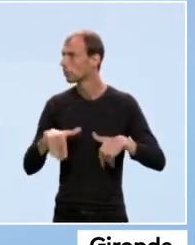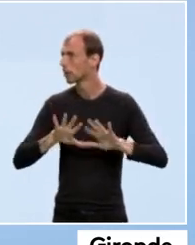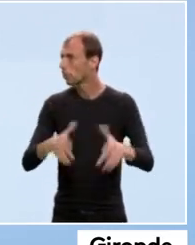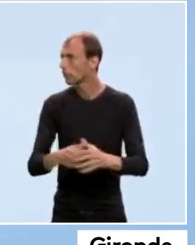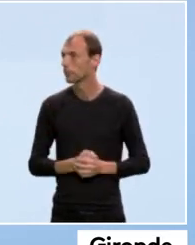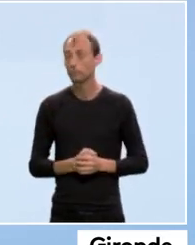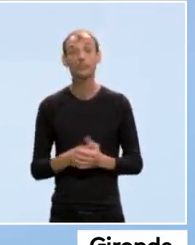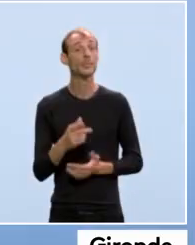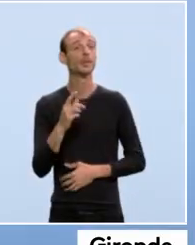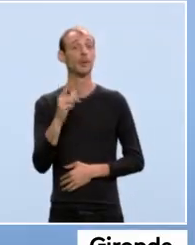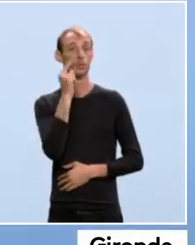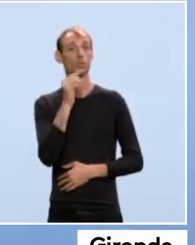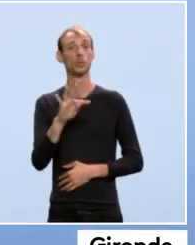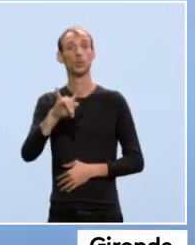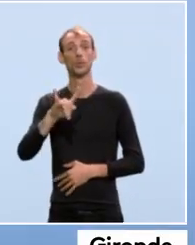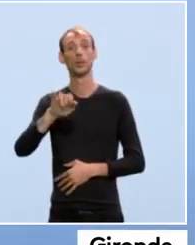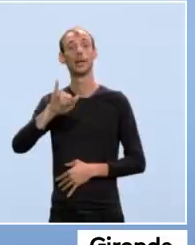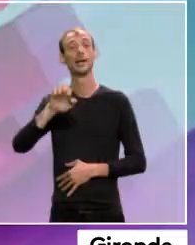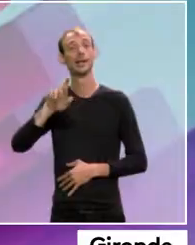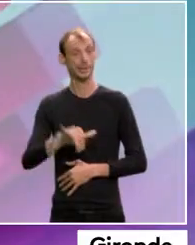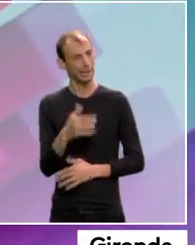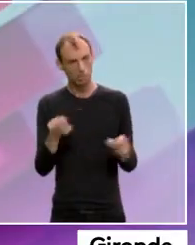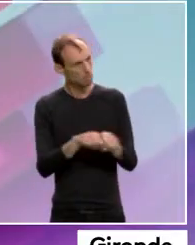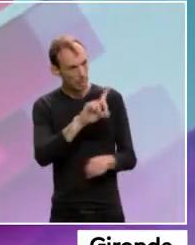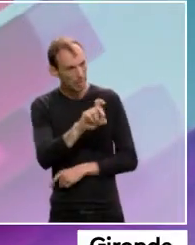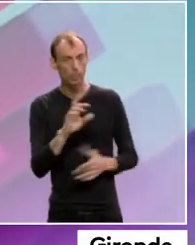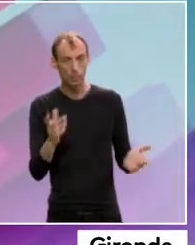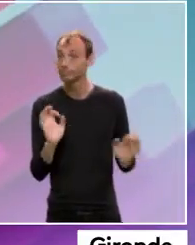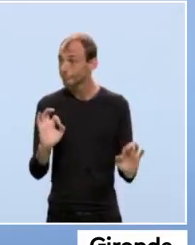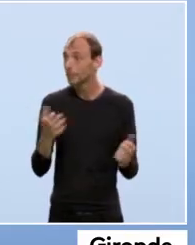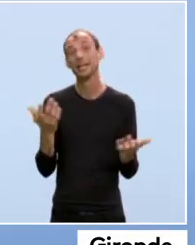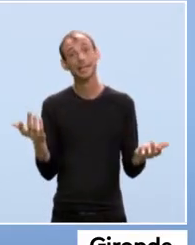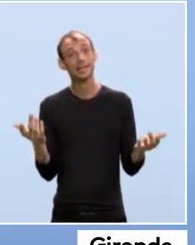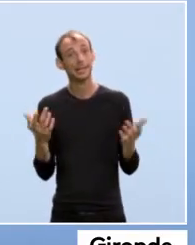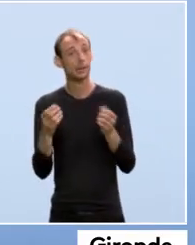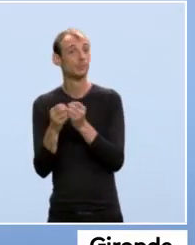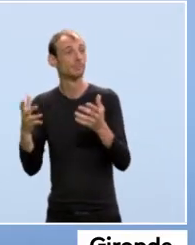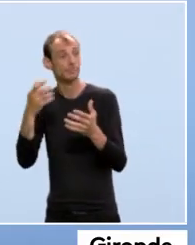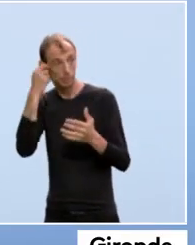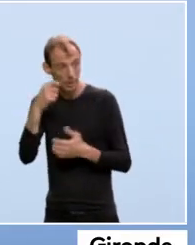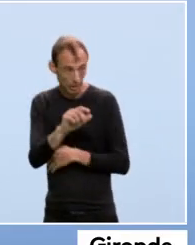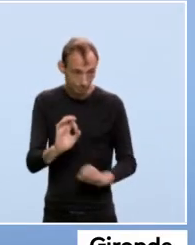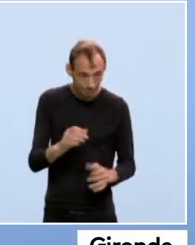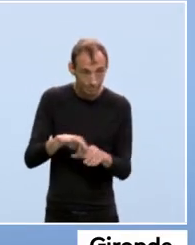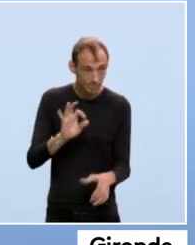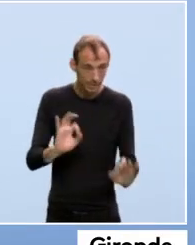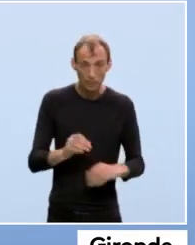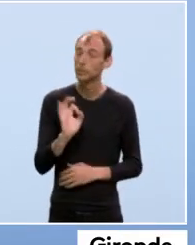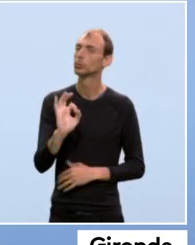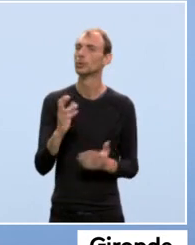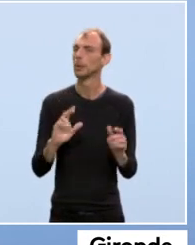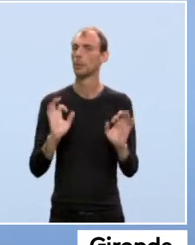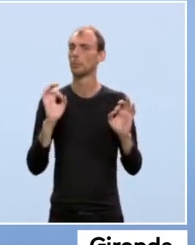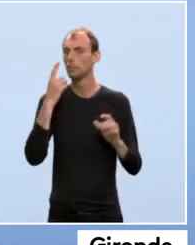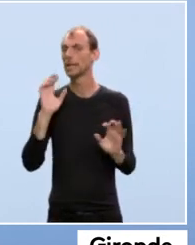évidemment c'est différent de la gauche cette fois-ci qui ne sait pas fait à la présidentielle évidemment que c'est un troisième tour parce qu'il y a eu un fait politique important